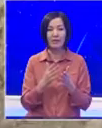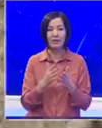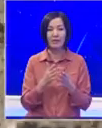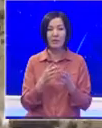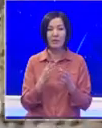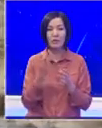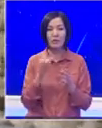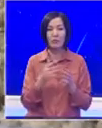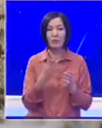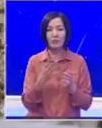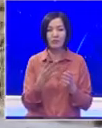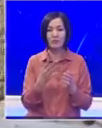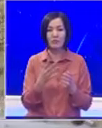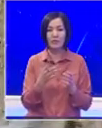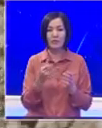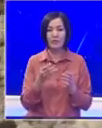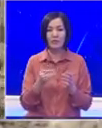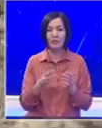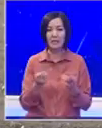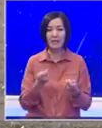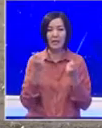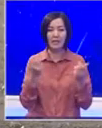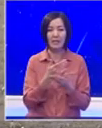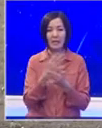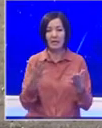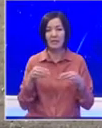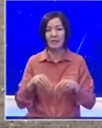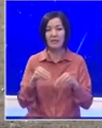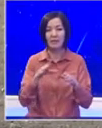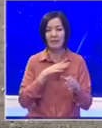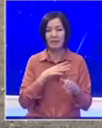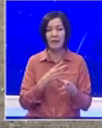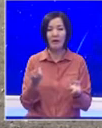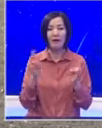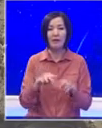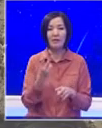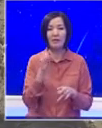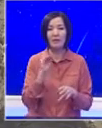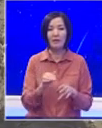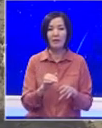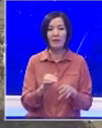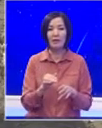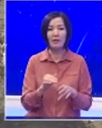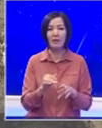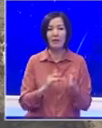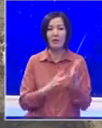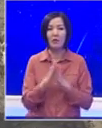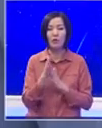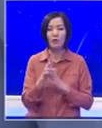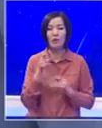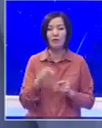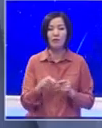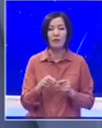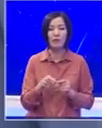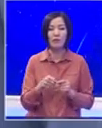Оның 3500 гектарына арпа, бидай және жүгері сынды дәнді дақылдар себілсе, 2000 гектарына көп жылдық шөп, тағы 1000